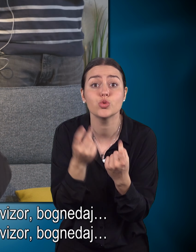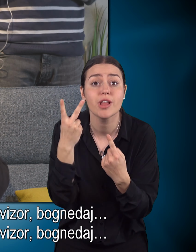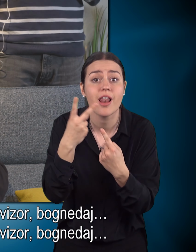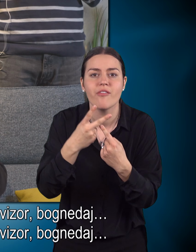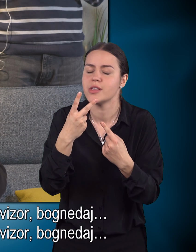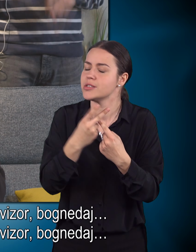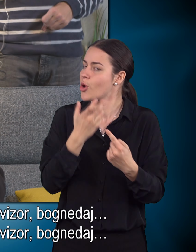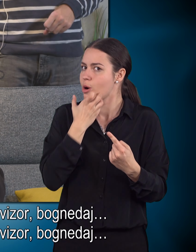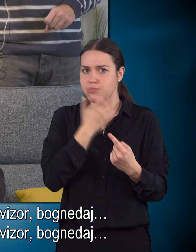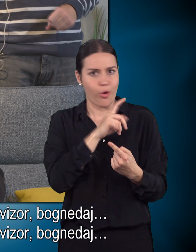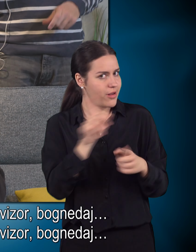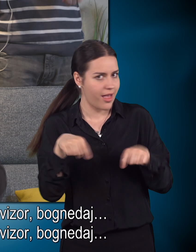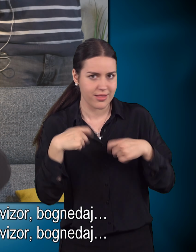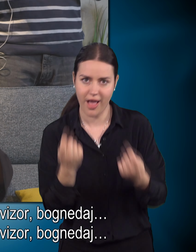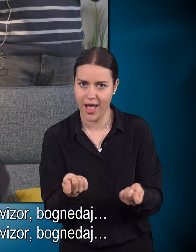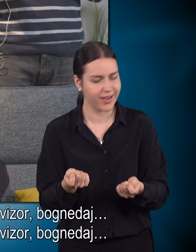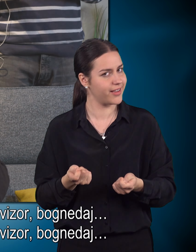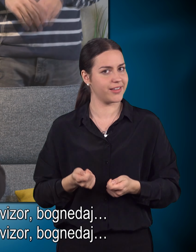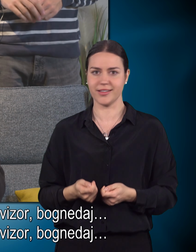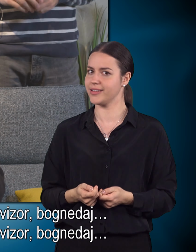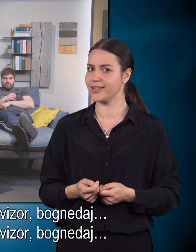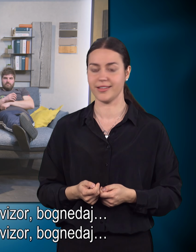crklo televizor, Bog ne daj.